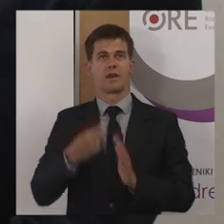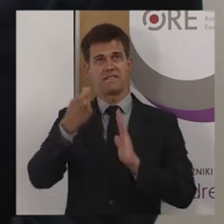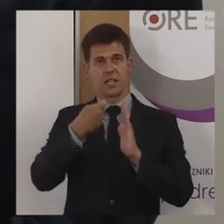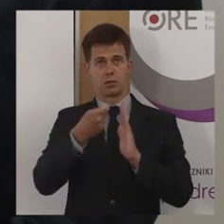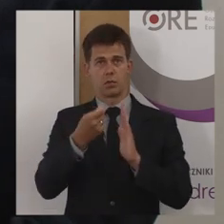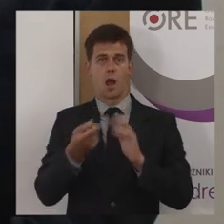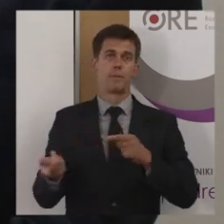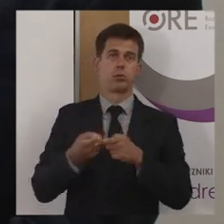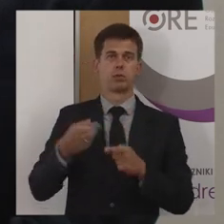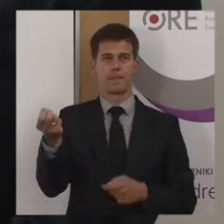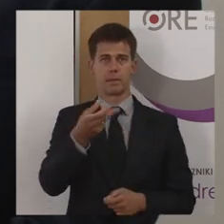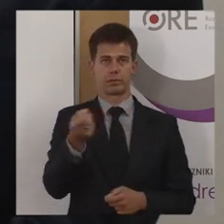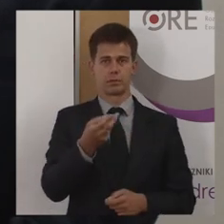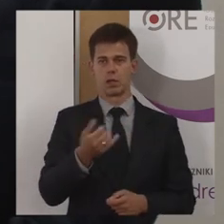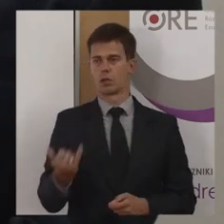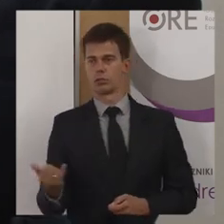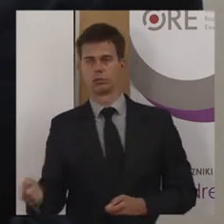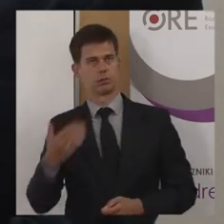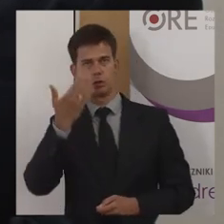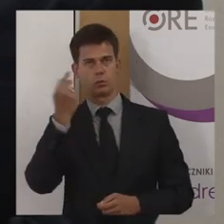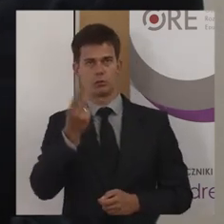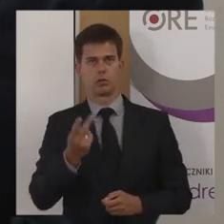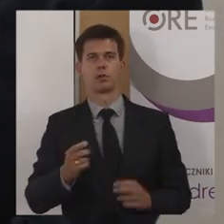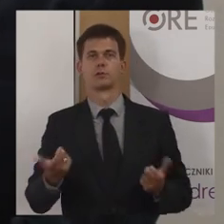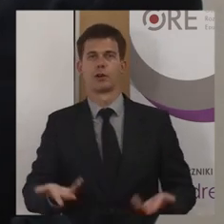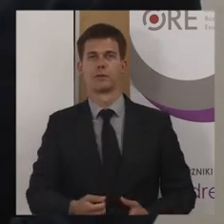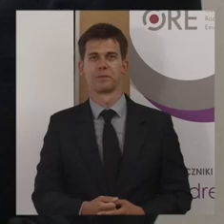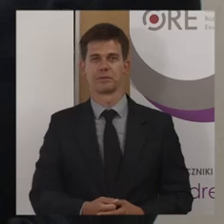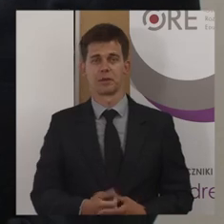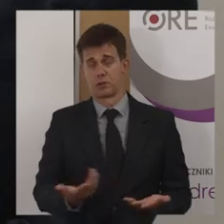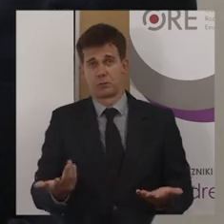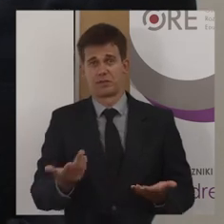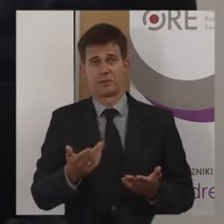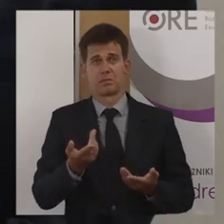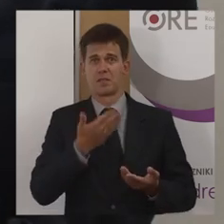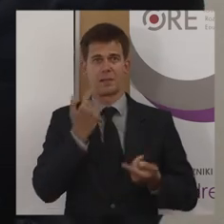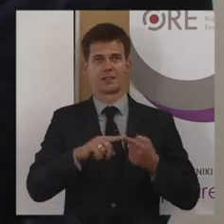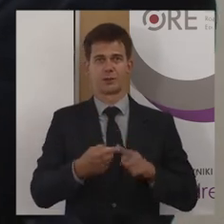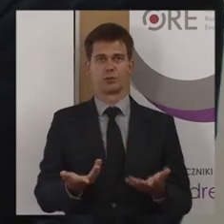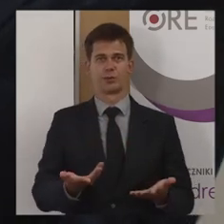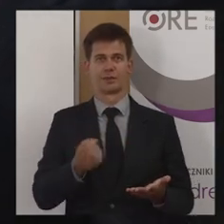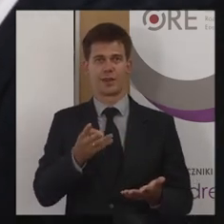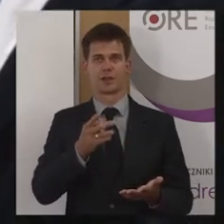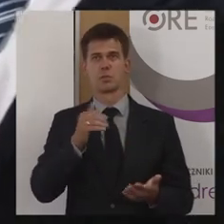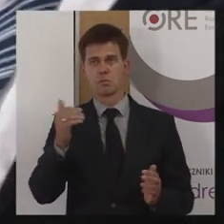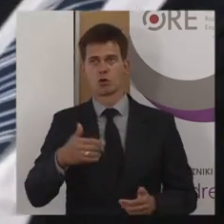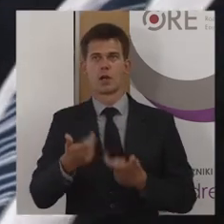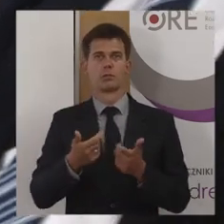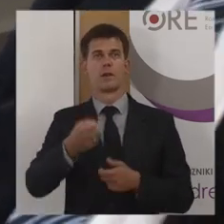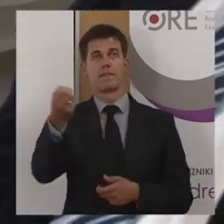do którego się doda napisy, a dzieci nie umieją czytać, no to po prostu to jest bez sensu. No można oczywiście zrobić te napisy,